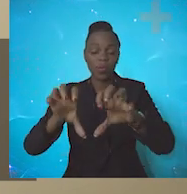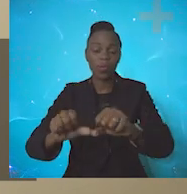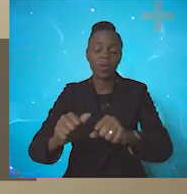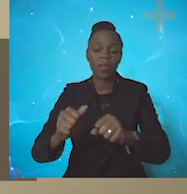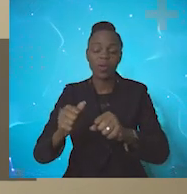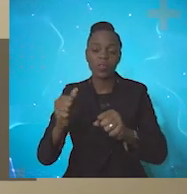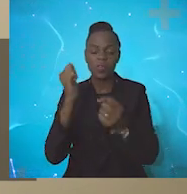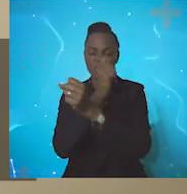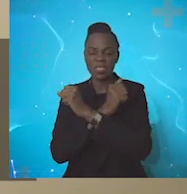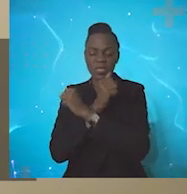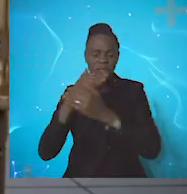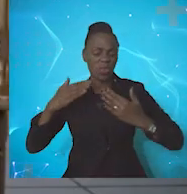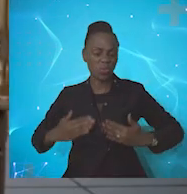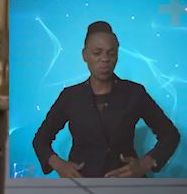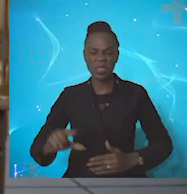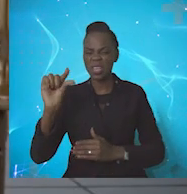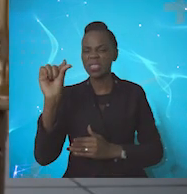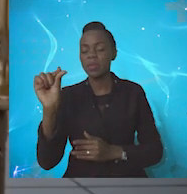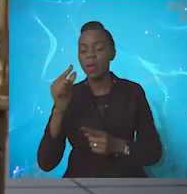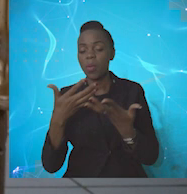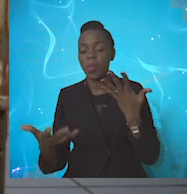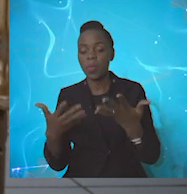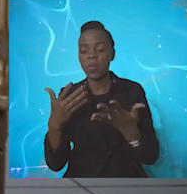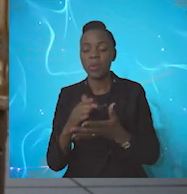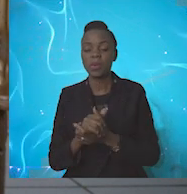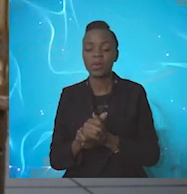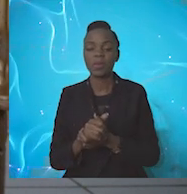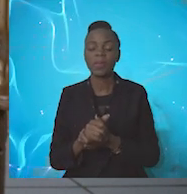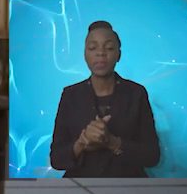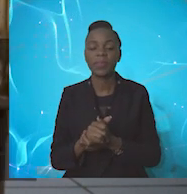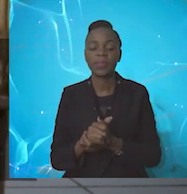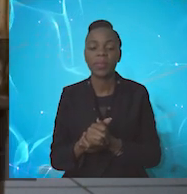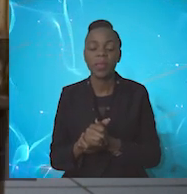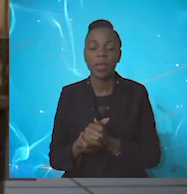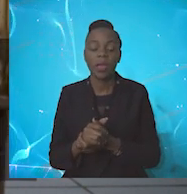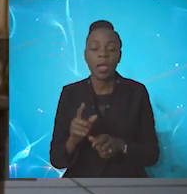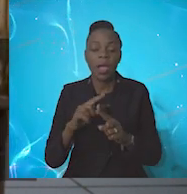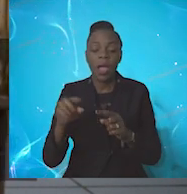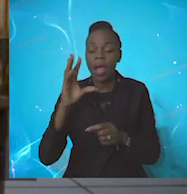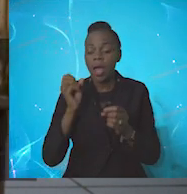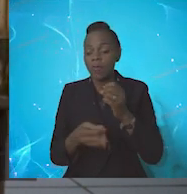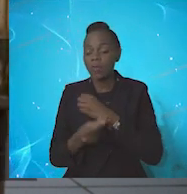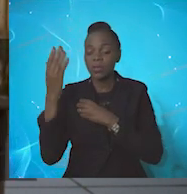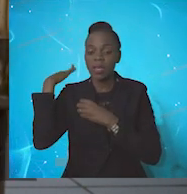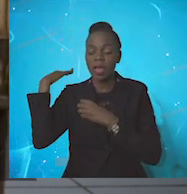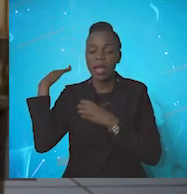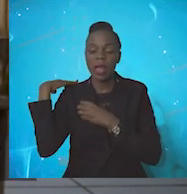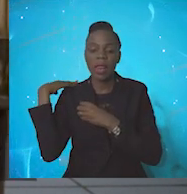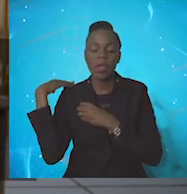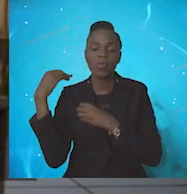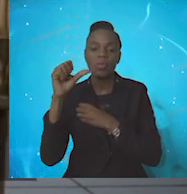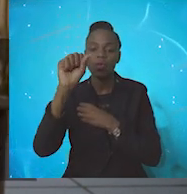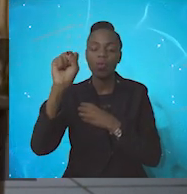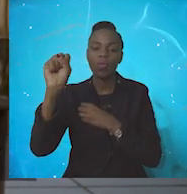chitetezo chawo cha mthupi chachepet kamena tingati immunosuppressed mchizungu and mmene nafotokozera kuti kudera lathu lino la